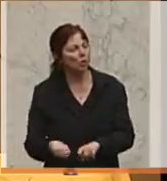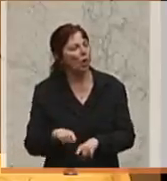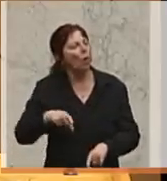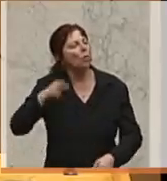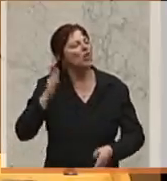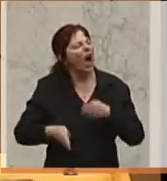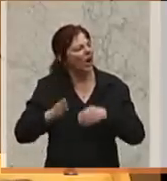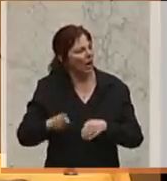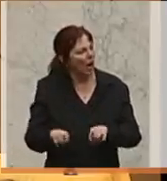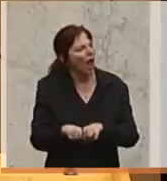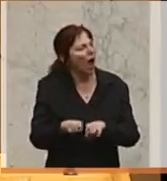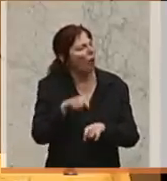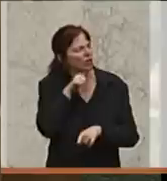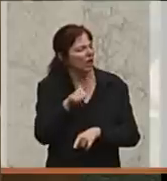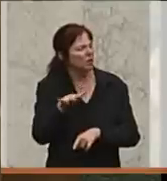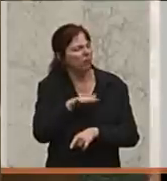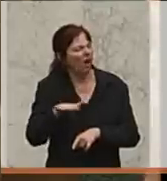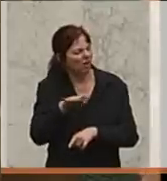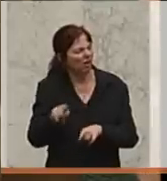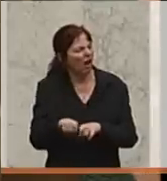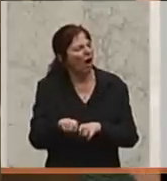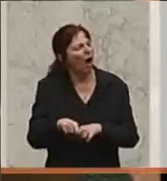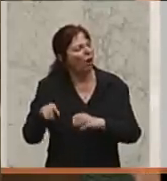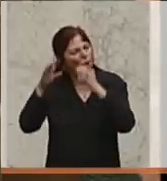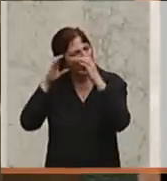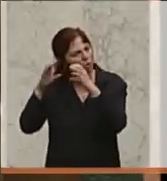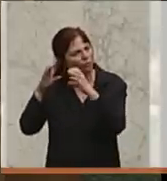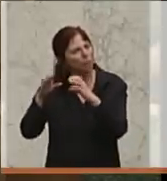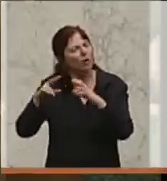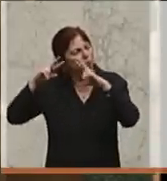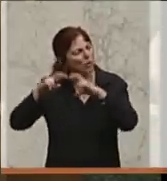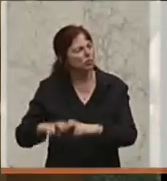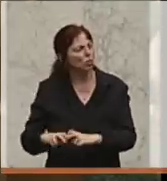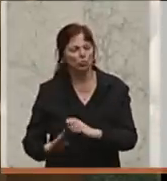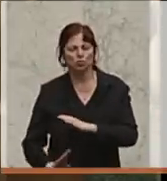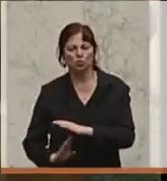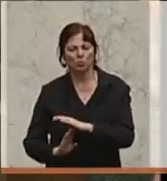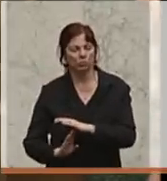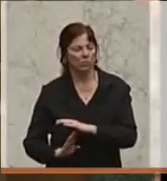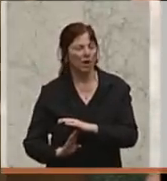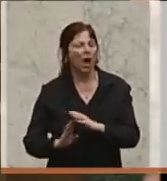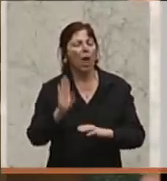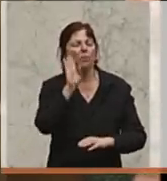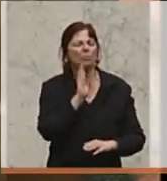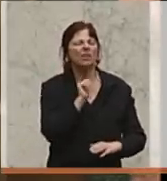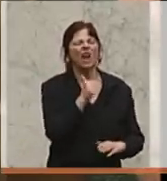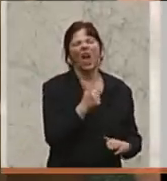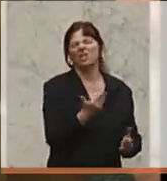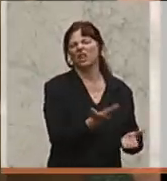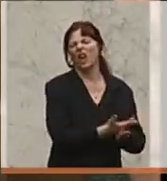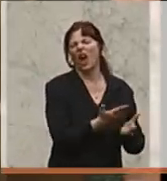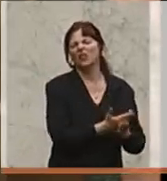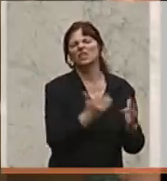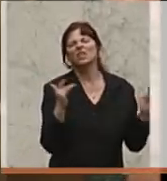untersucht werden. Und eigentlich zur ÖVP darf nicht mehr untersucht werden. Wir hätten nur gern geschwind ein paar Akten gegen den